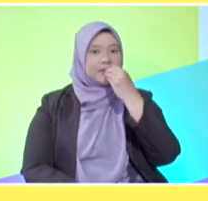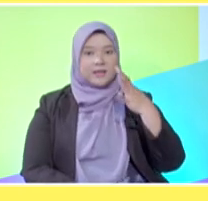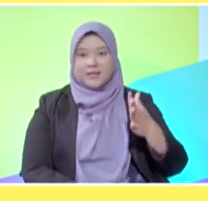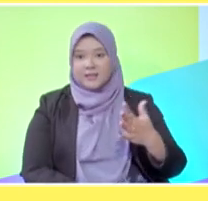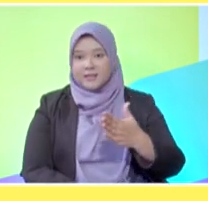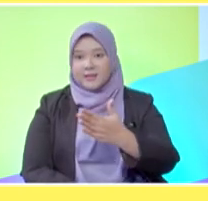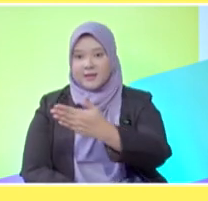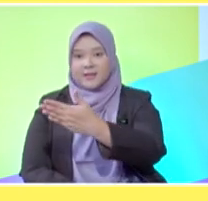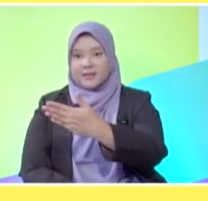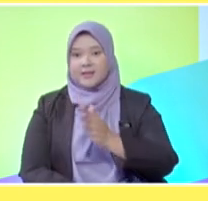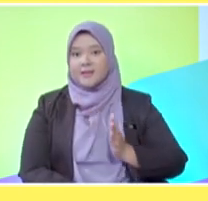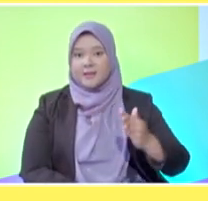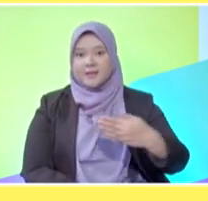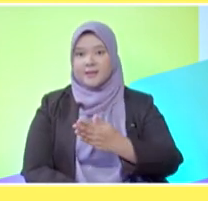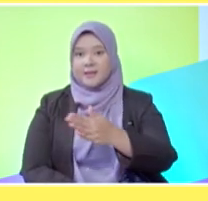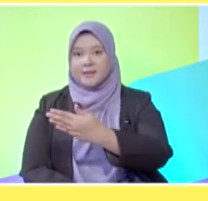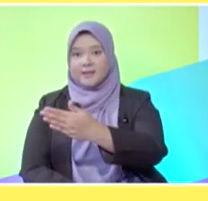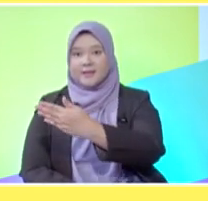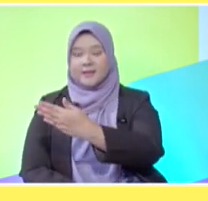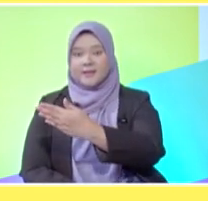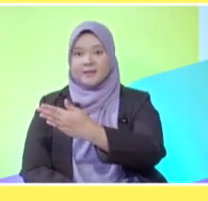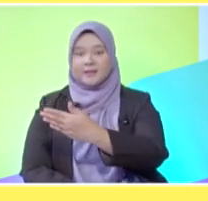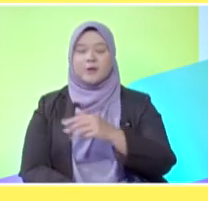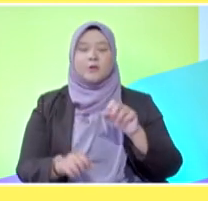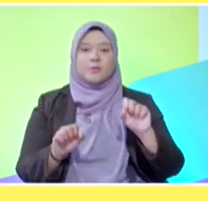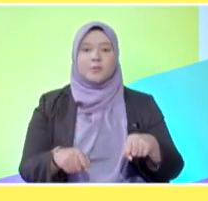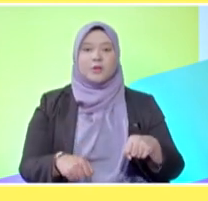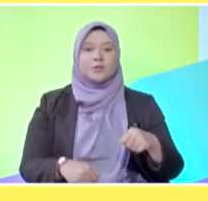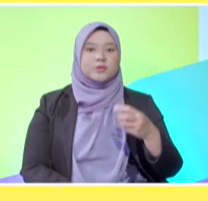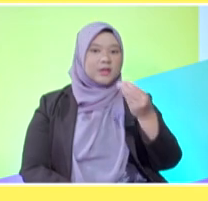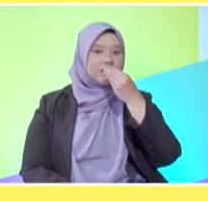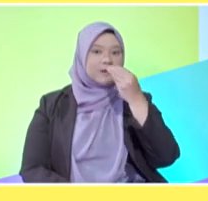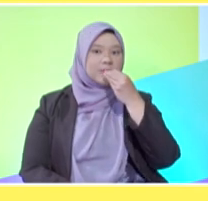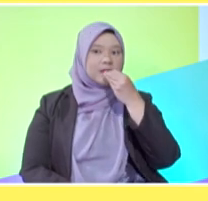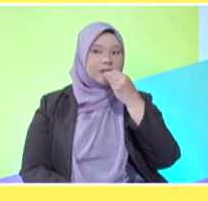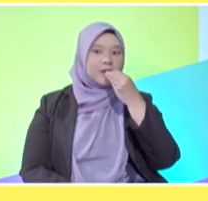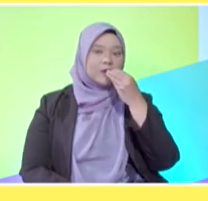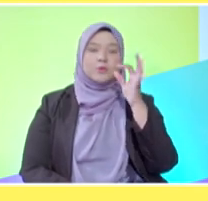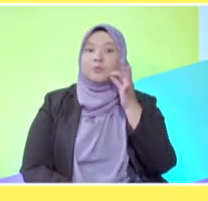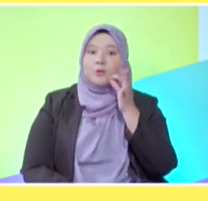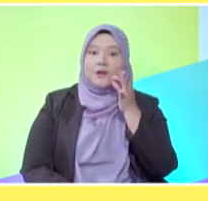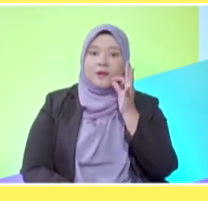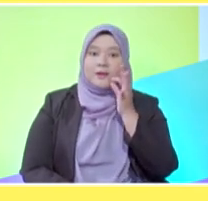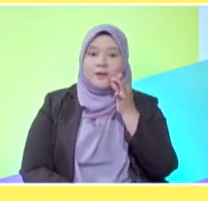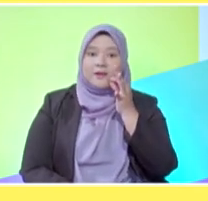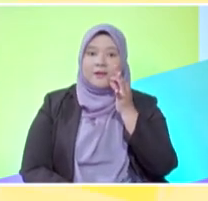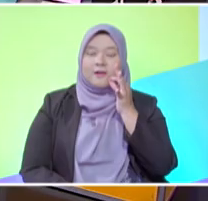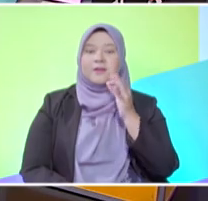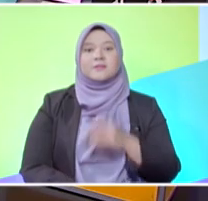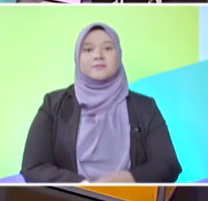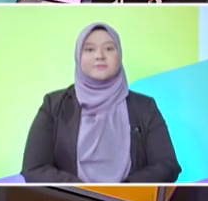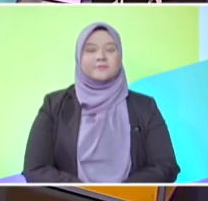bernama beruang juga dimakan madu lebah dan dia juga makan buah-buahan